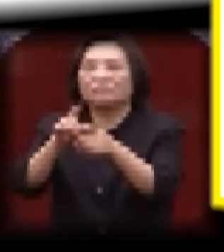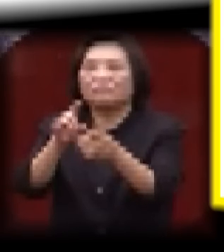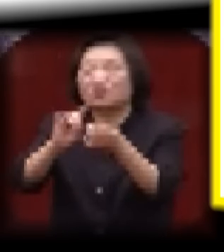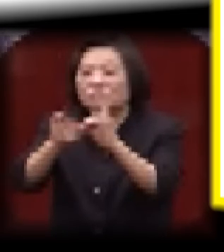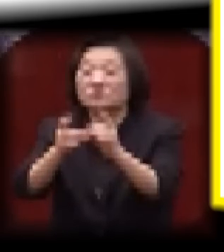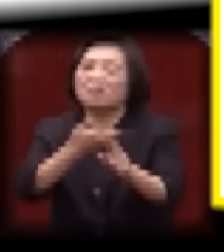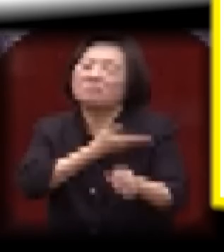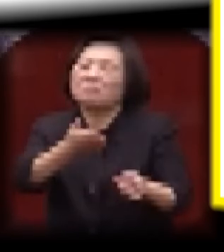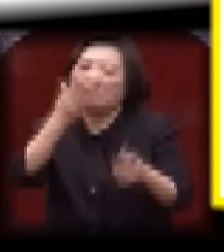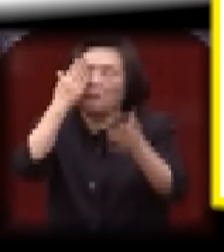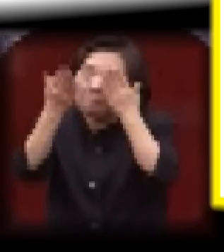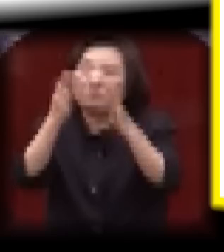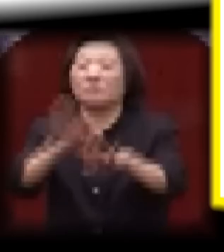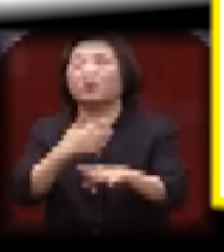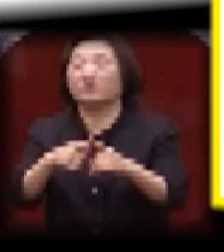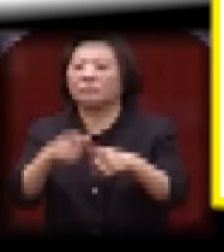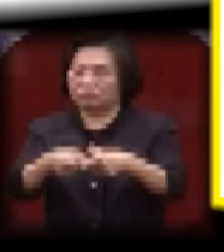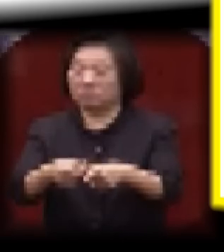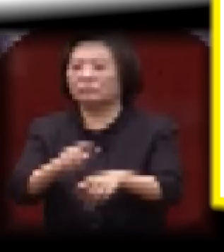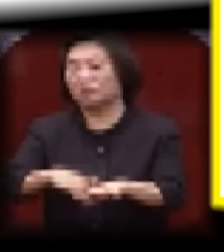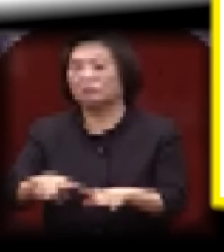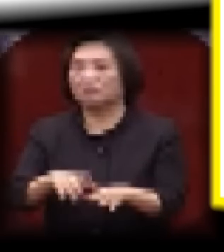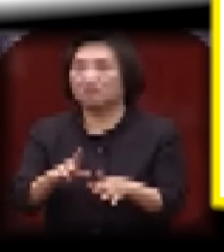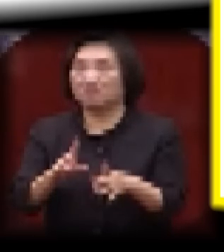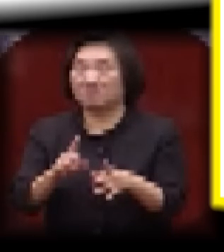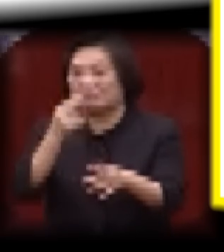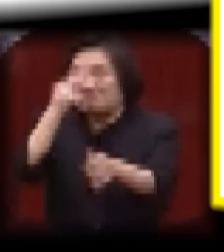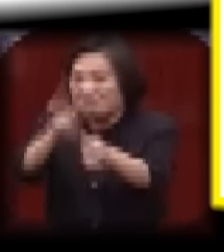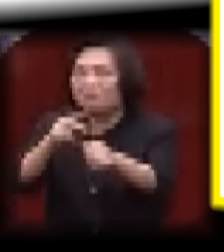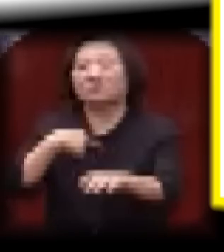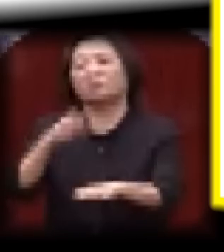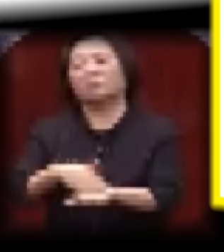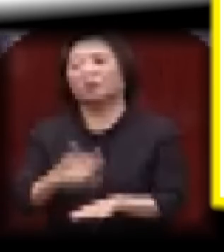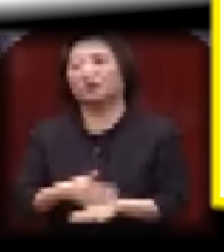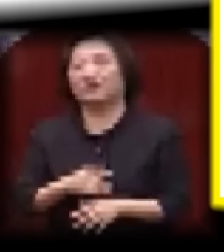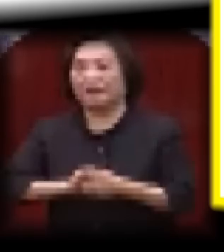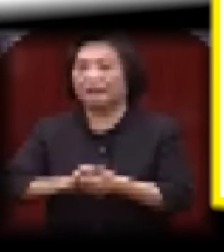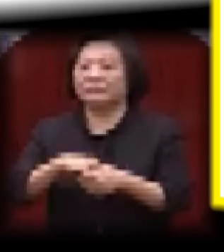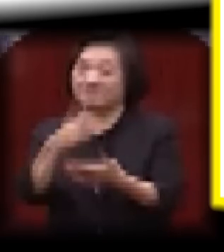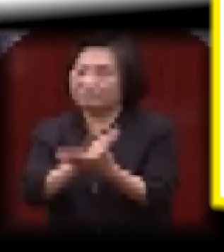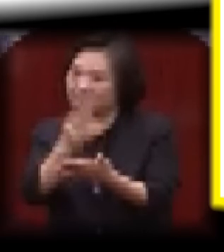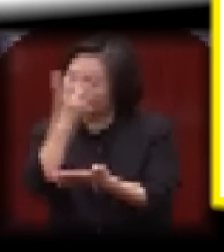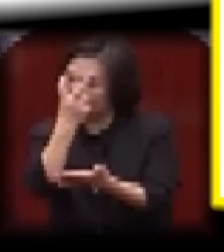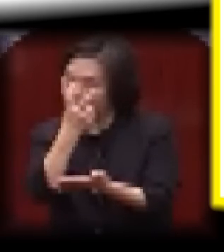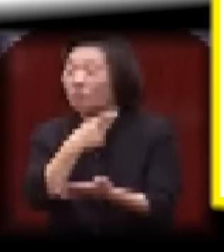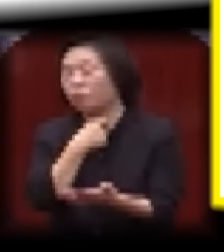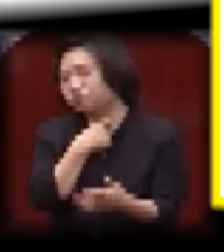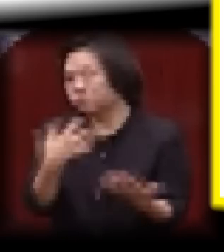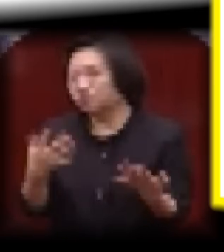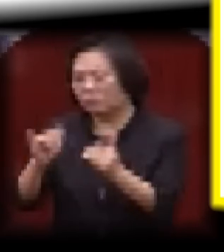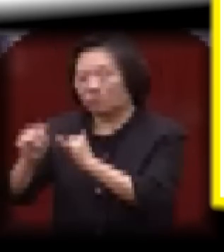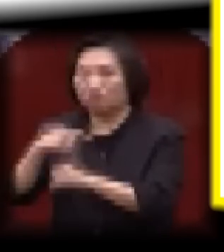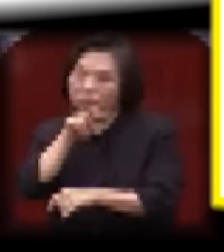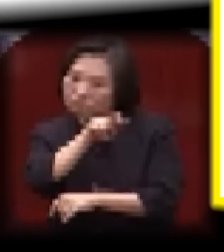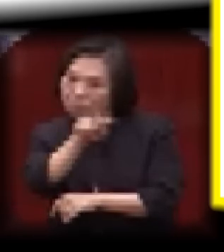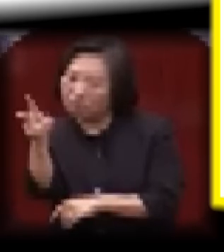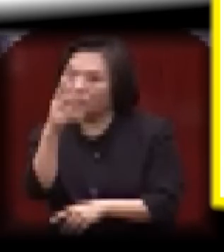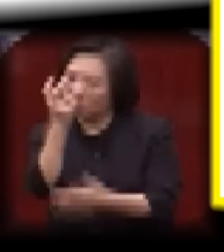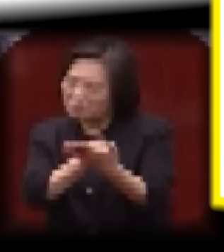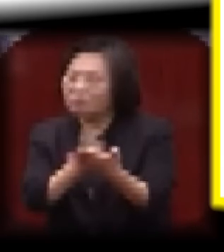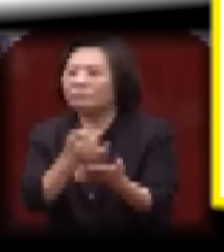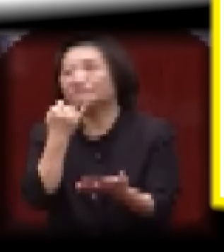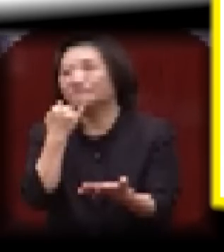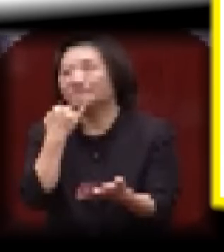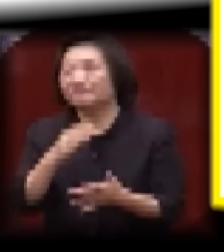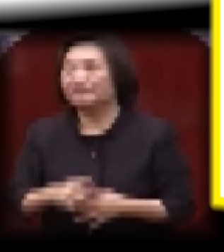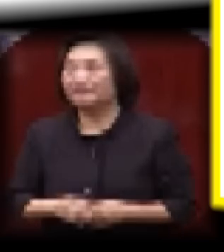公开透明。他还是要乖乖进来这个都市设计审议给接受这个全面的检视，我们还是